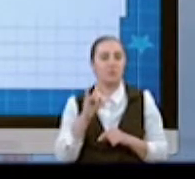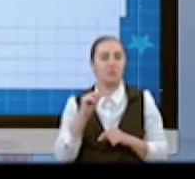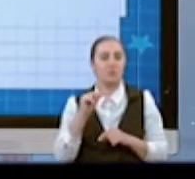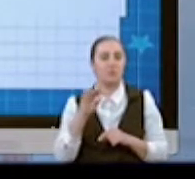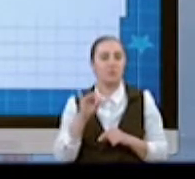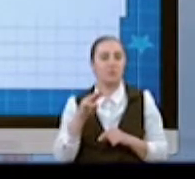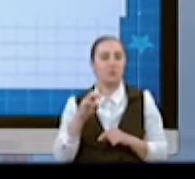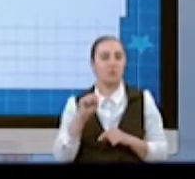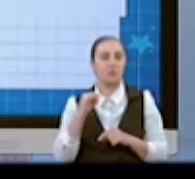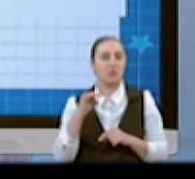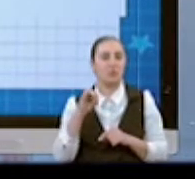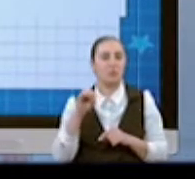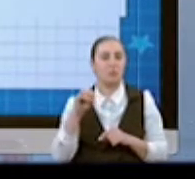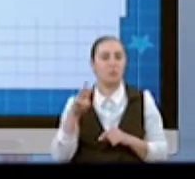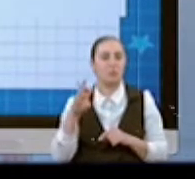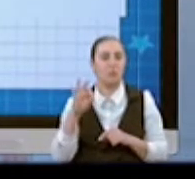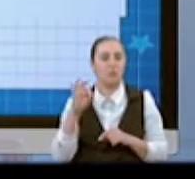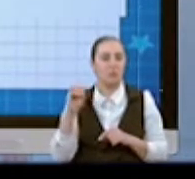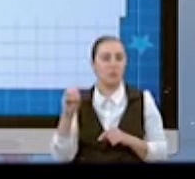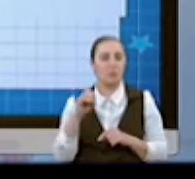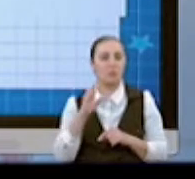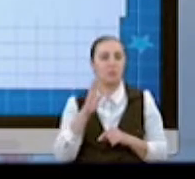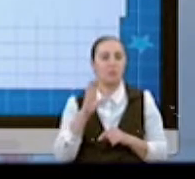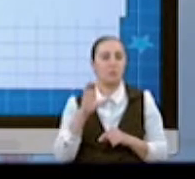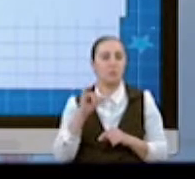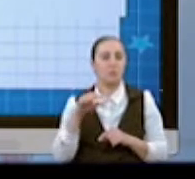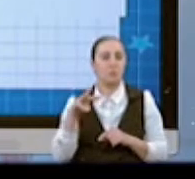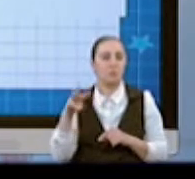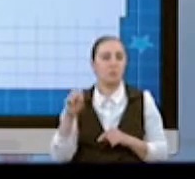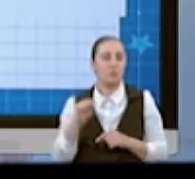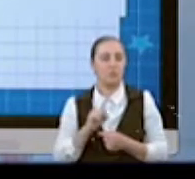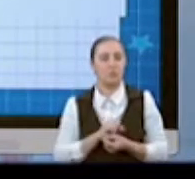Вычитаемое. В. Сумма.